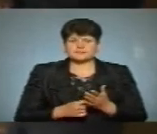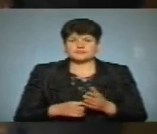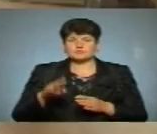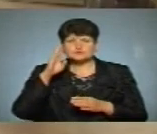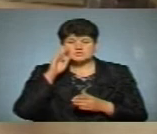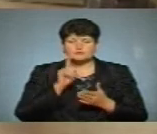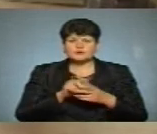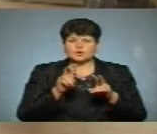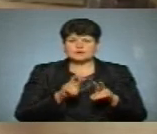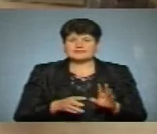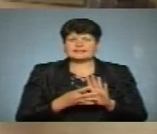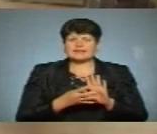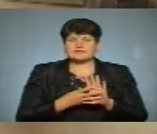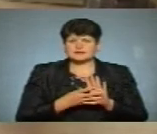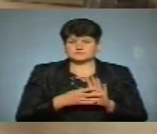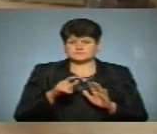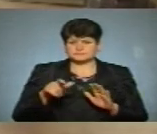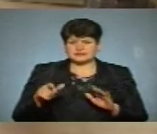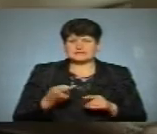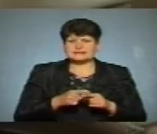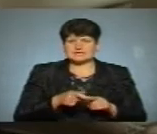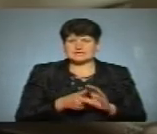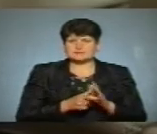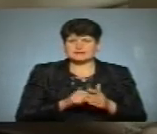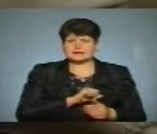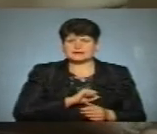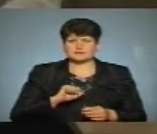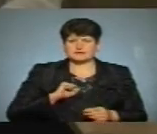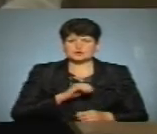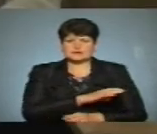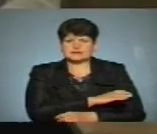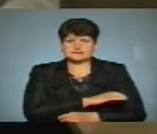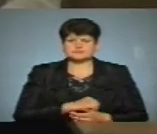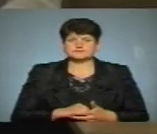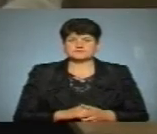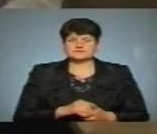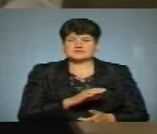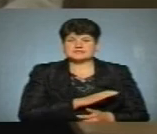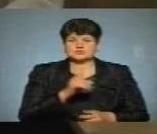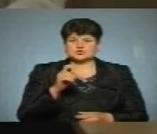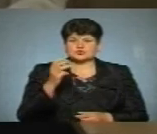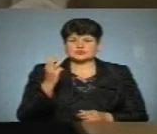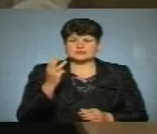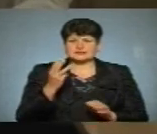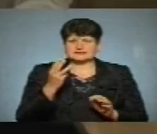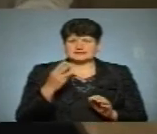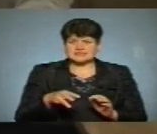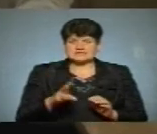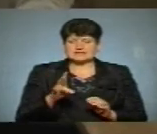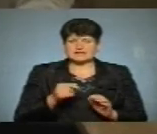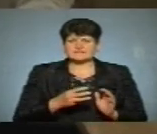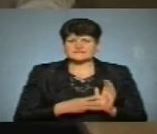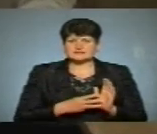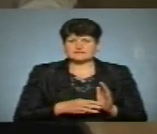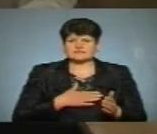пройти огляд 9 лікарів. Це кабінет терапевта. Тут йому вимірюють тиск. Тиск 130 на 80. В